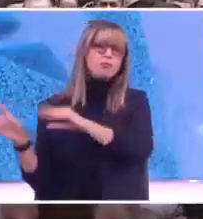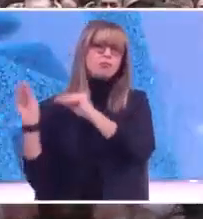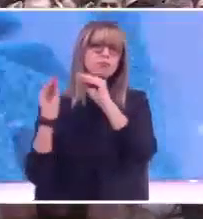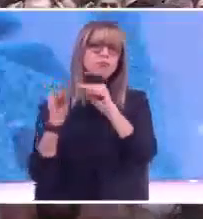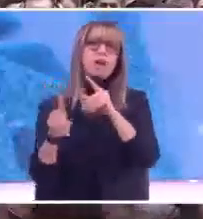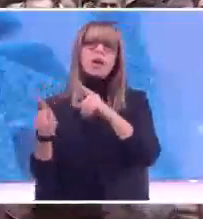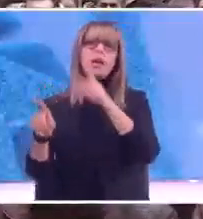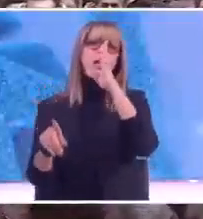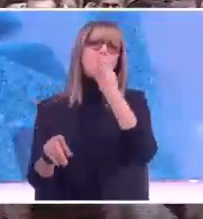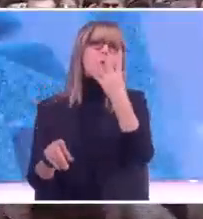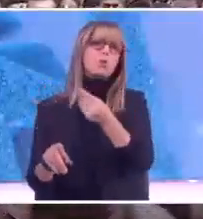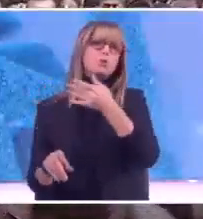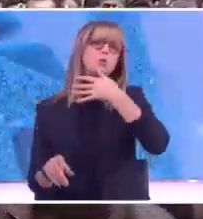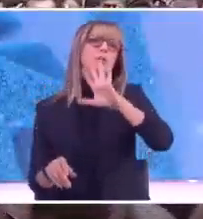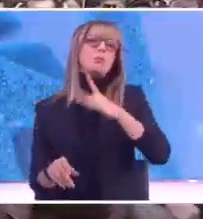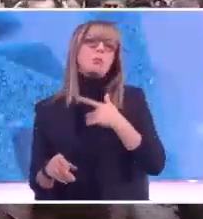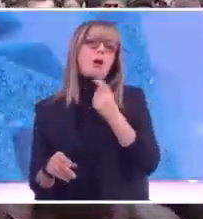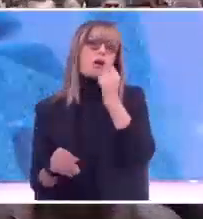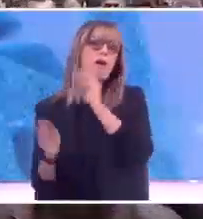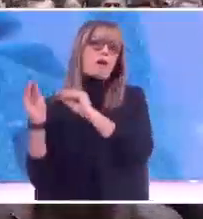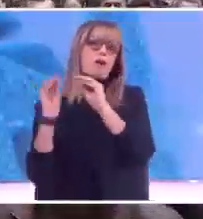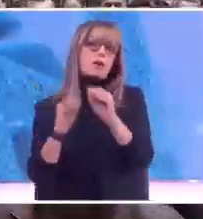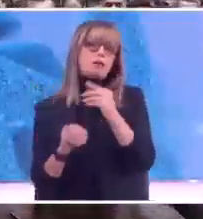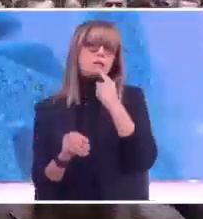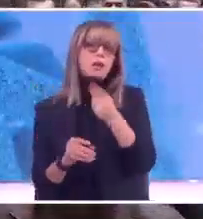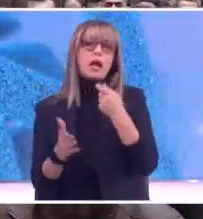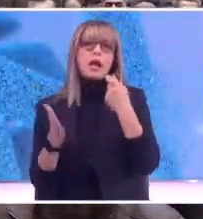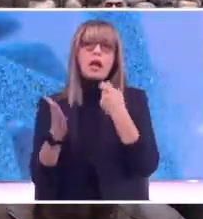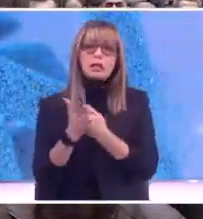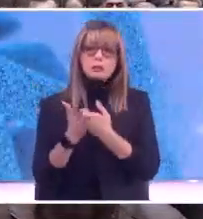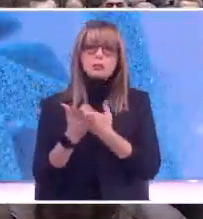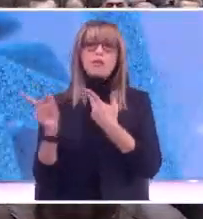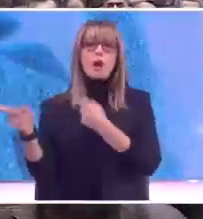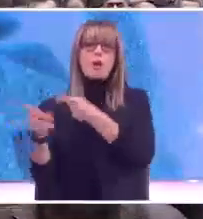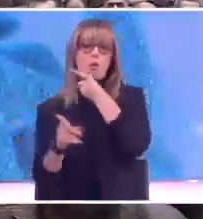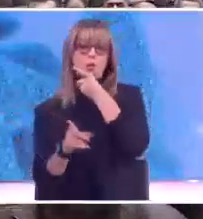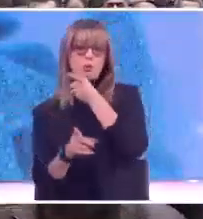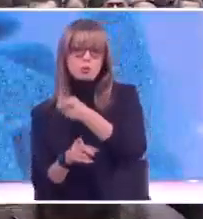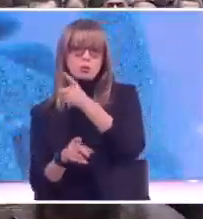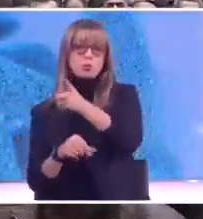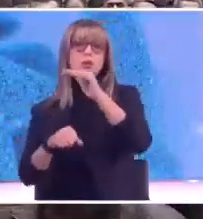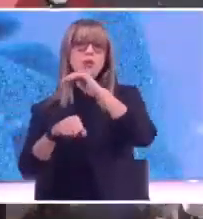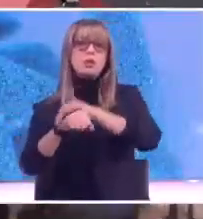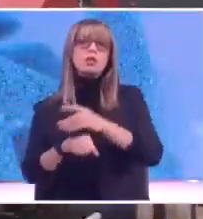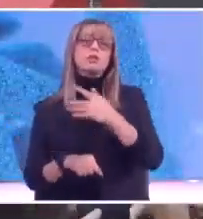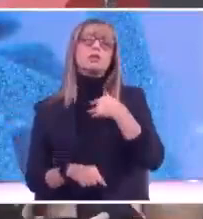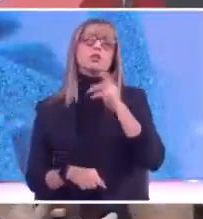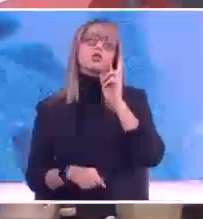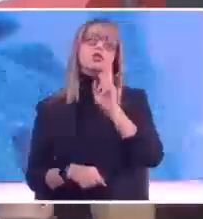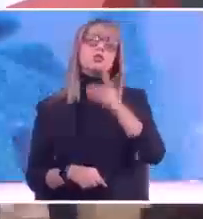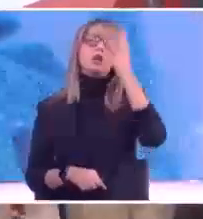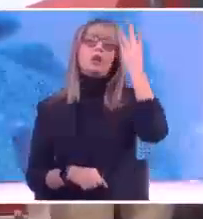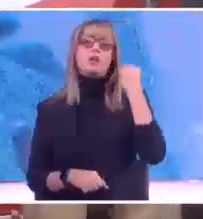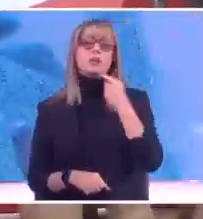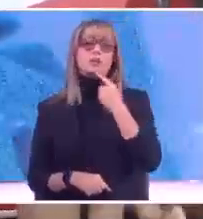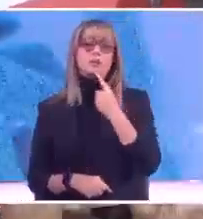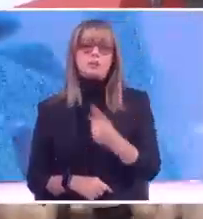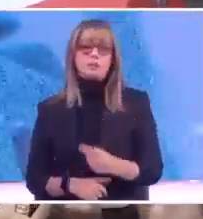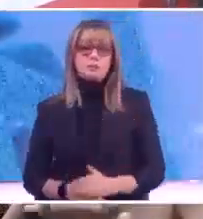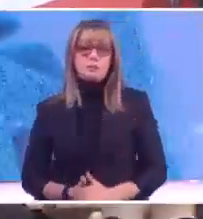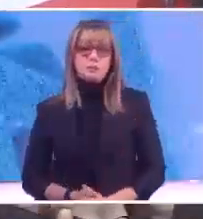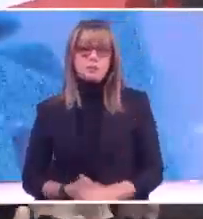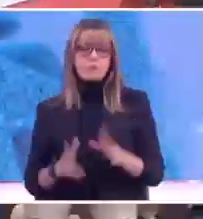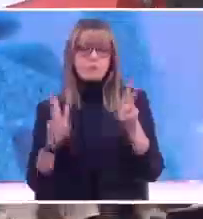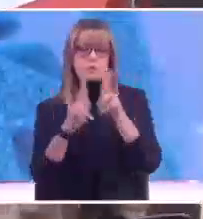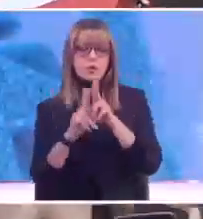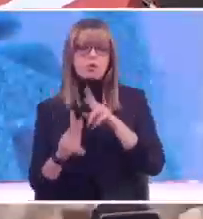bilmeden Ankara'ya getirdiklerini savundular. İsmini ve tetikçi olduğunu gözaltına alınınca öğrendik dediler.